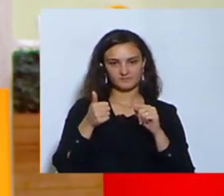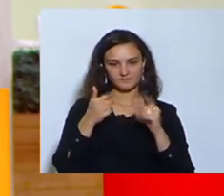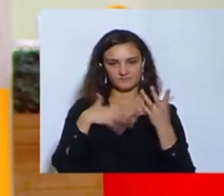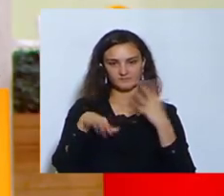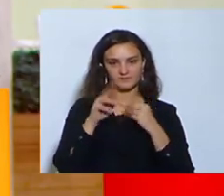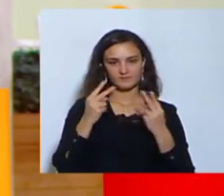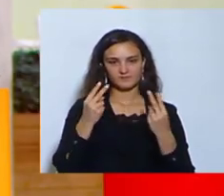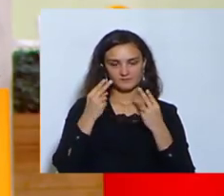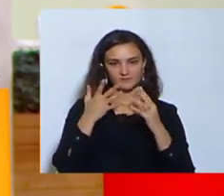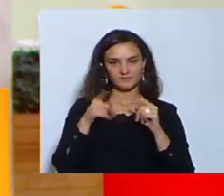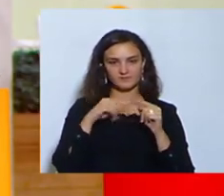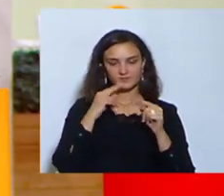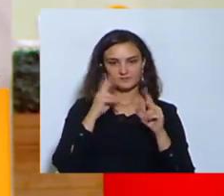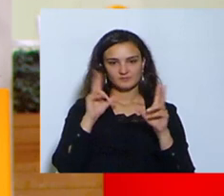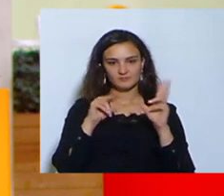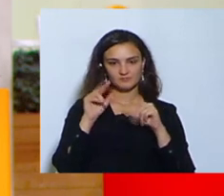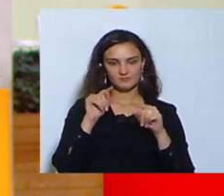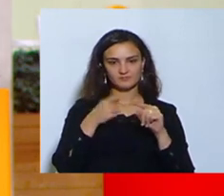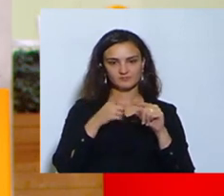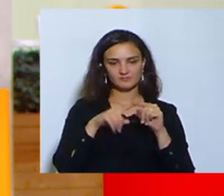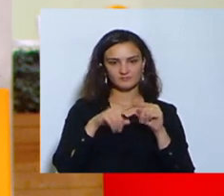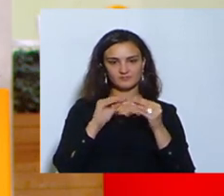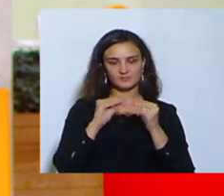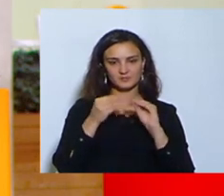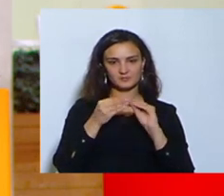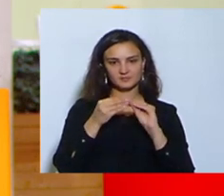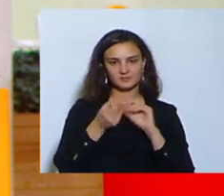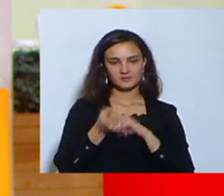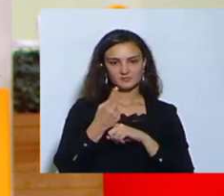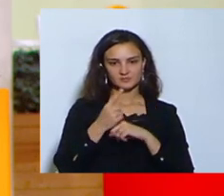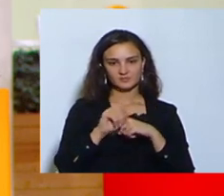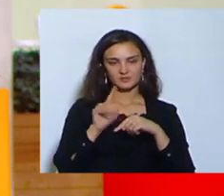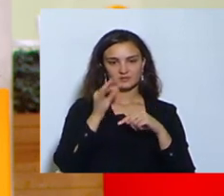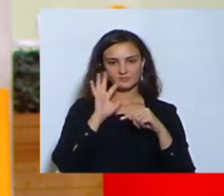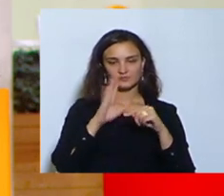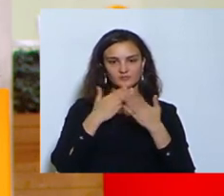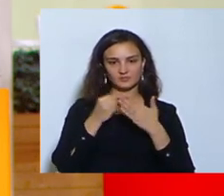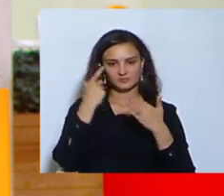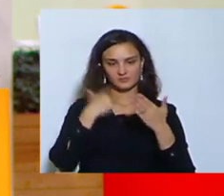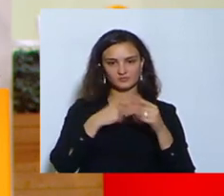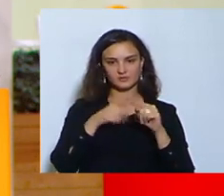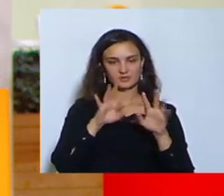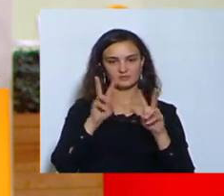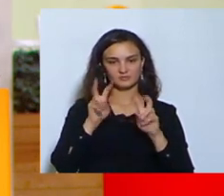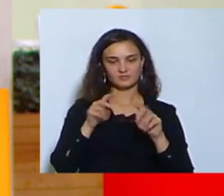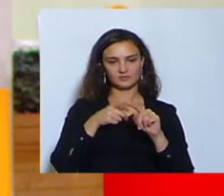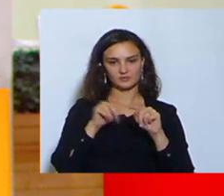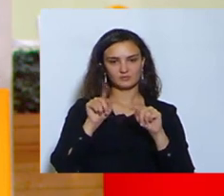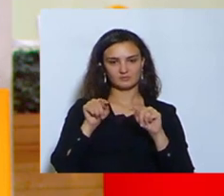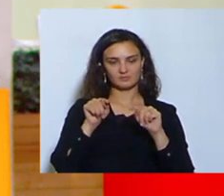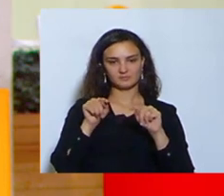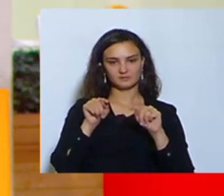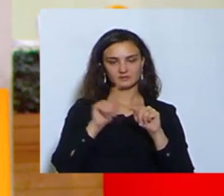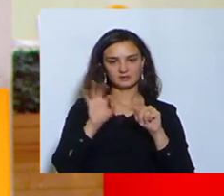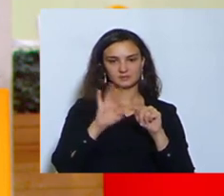ვინც გვიყურებს, ამას თუ გაითვალისწინებს ხარვეზების აღმოჩენა ან რაღაცა რაც არ მოგწონს ჩვენს თავში, სულაც არ არის წინაპირობა იმისა, რომ ამის